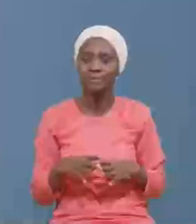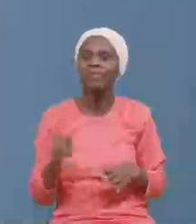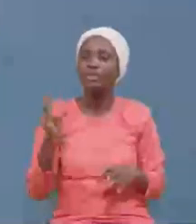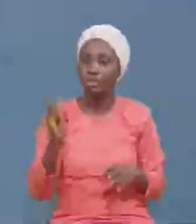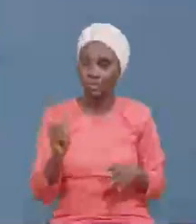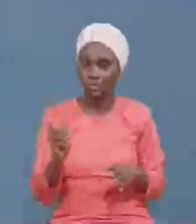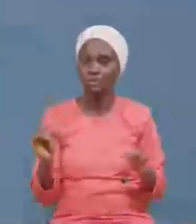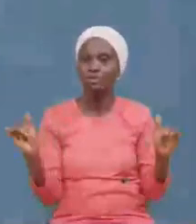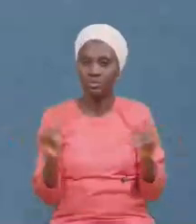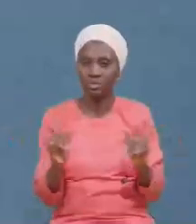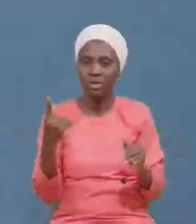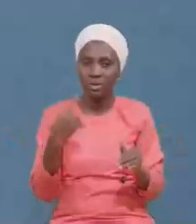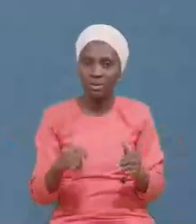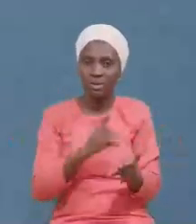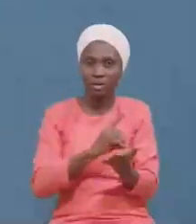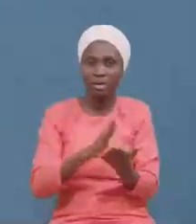de même,